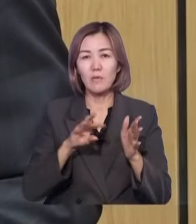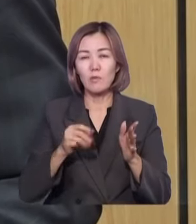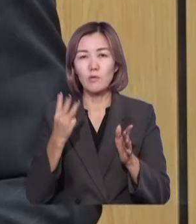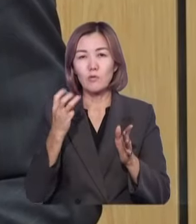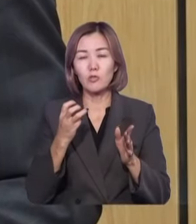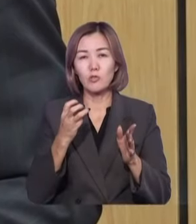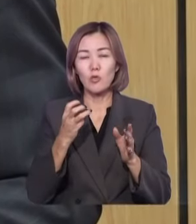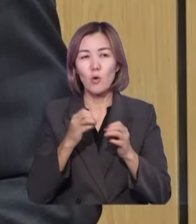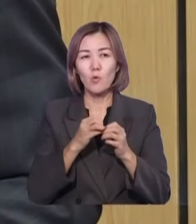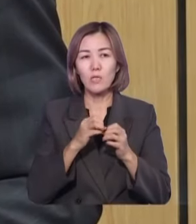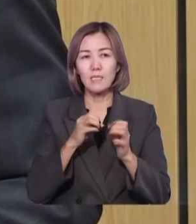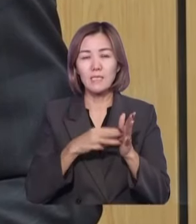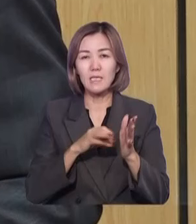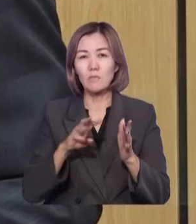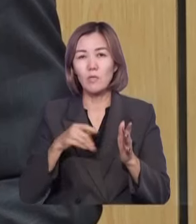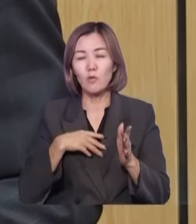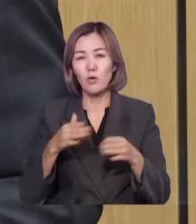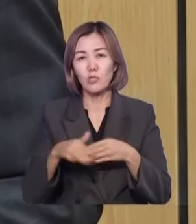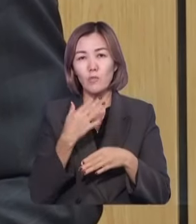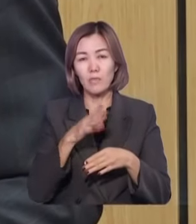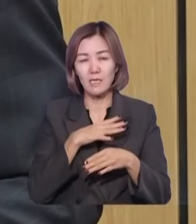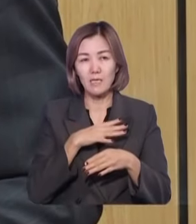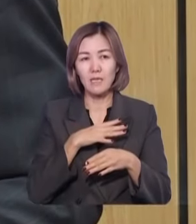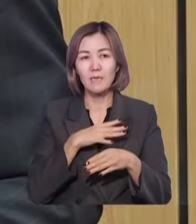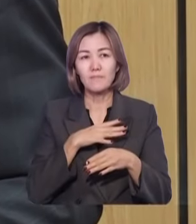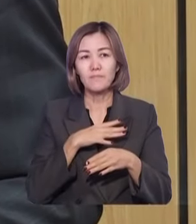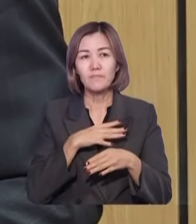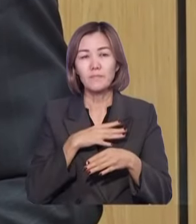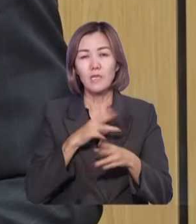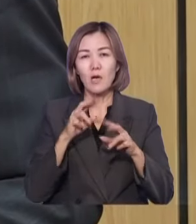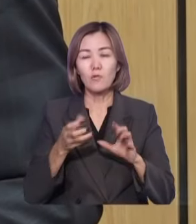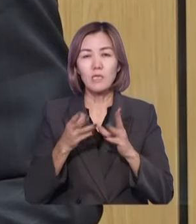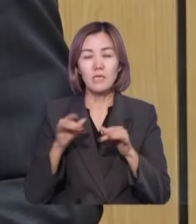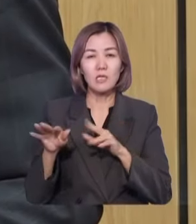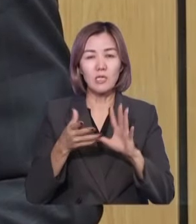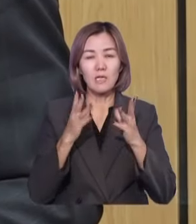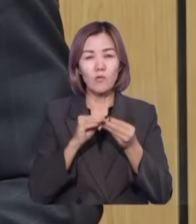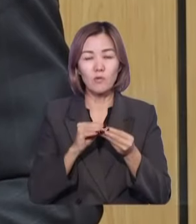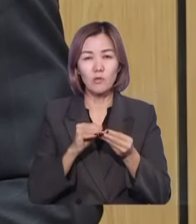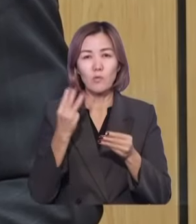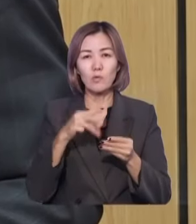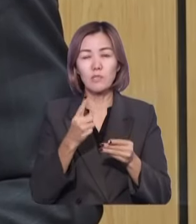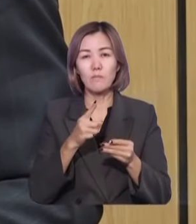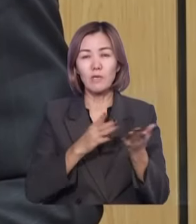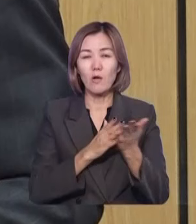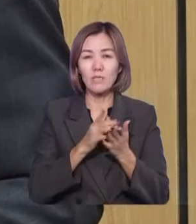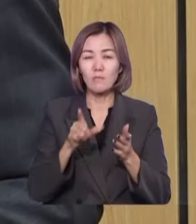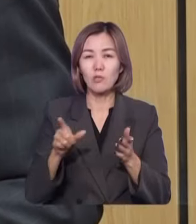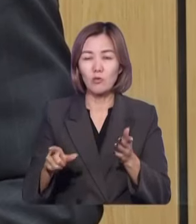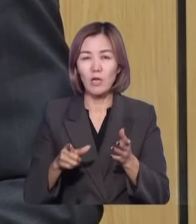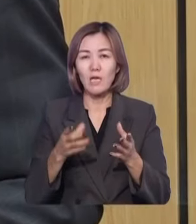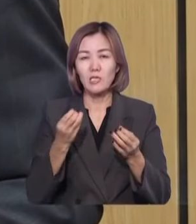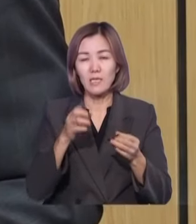миллион 318 мың теңгеге әкімшілік жауапкершілікке тартылды. Оның ішінде аудиторлық іс-шаралар қорытындысы бойынша 31 лауазымды тұлғалар